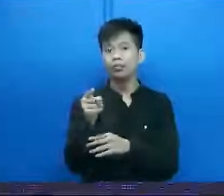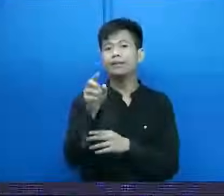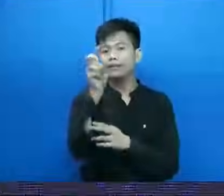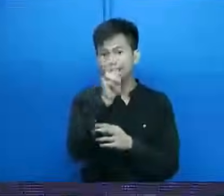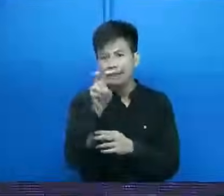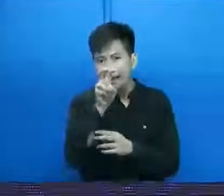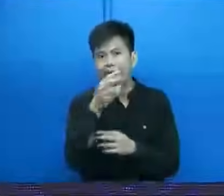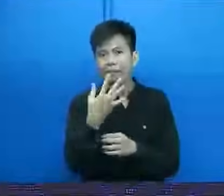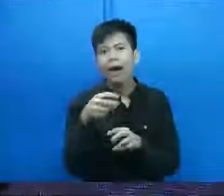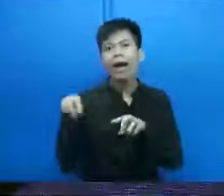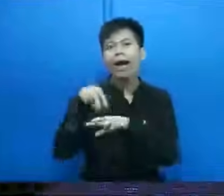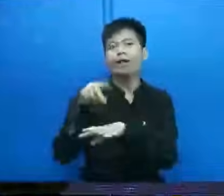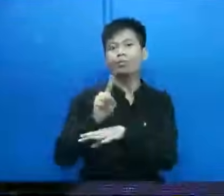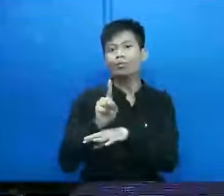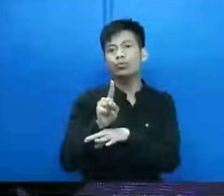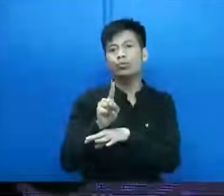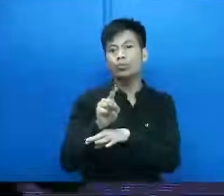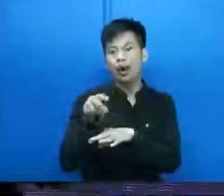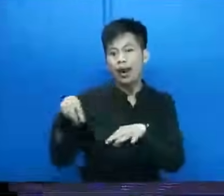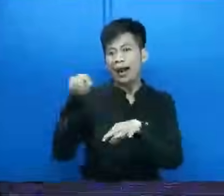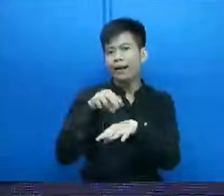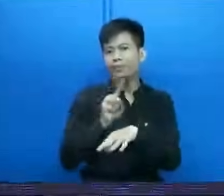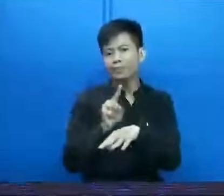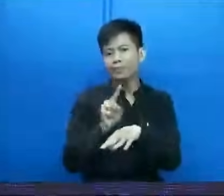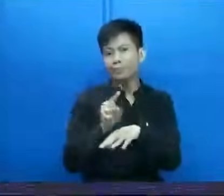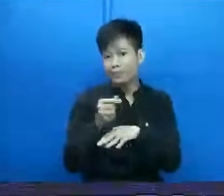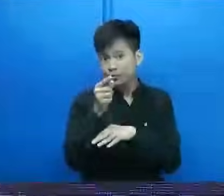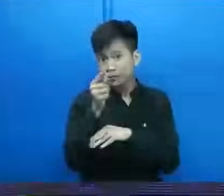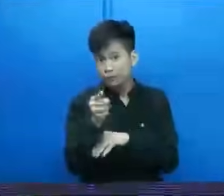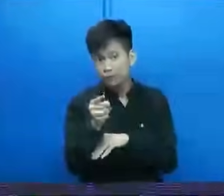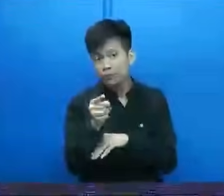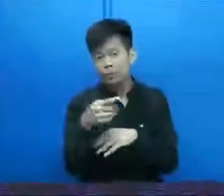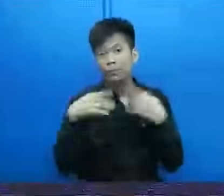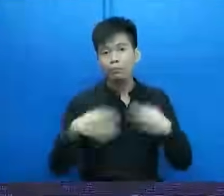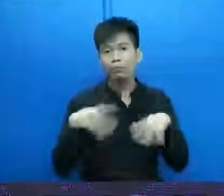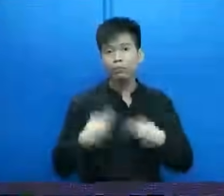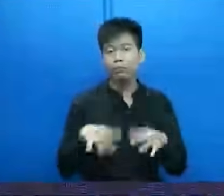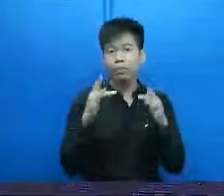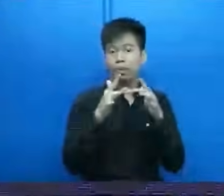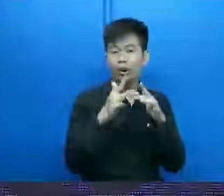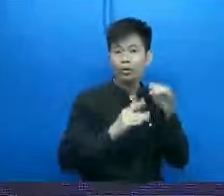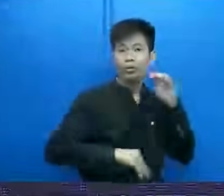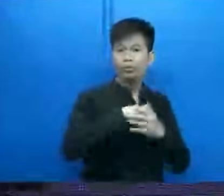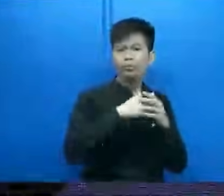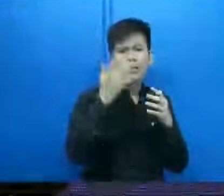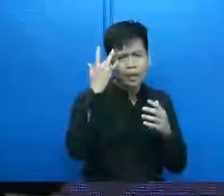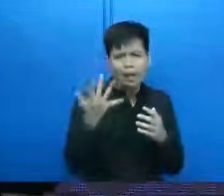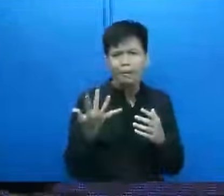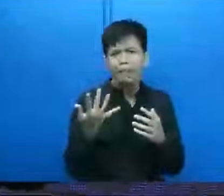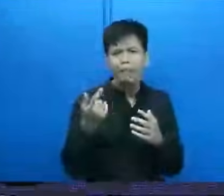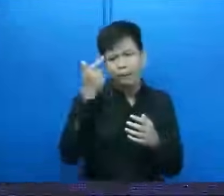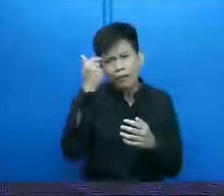dulu. Cari akhirat. Antum untuk pulsa, luar biasa. Untuk internet, komplit. Kenapa untuk hijrah tidak Anda